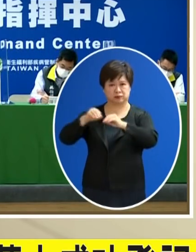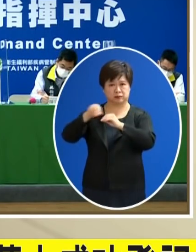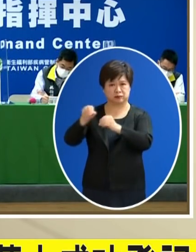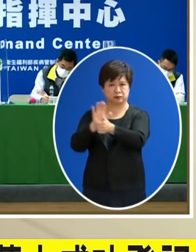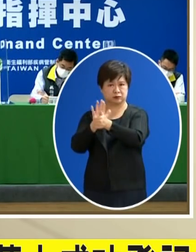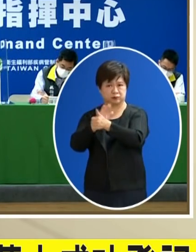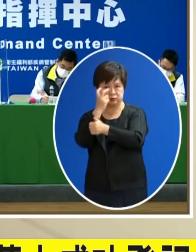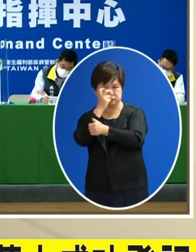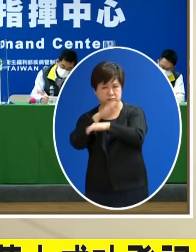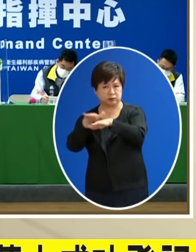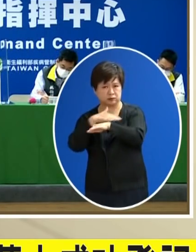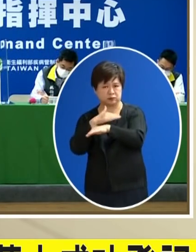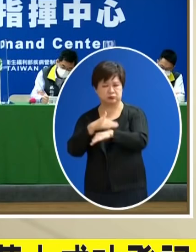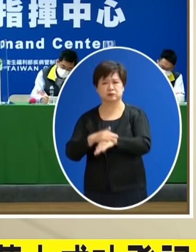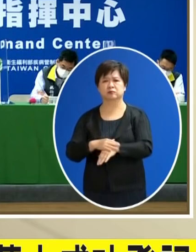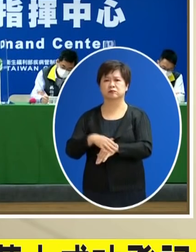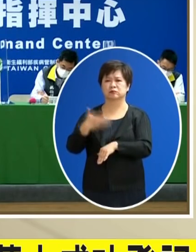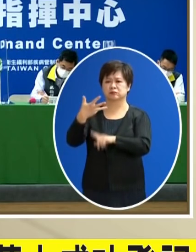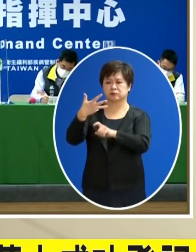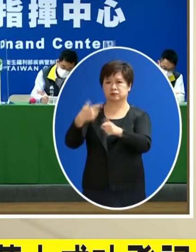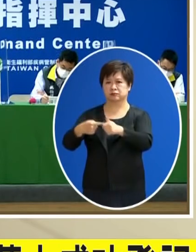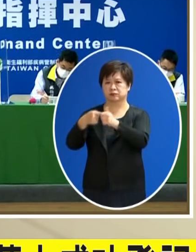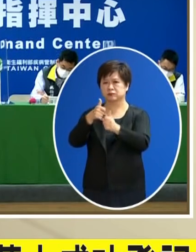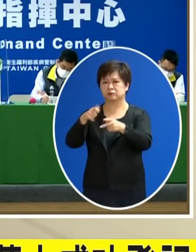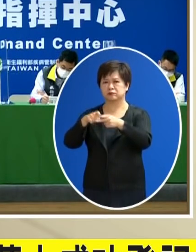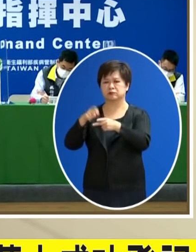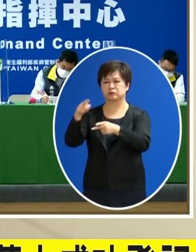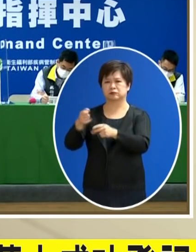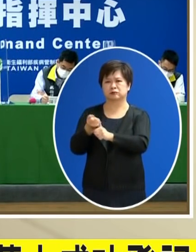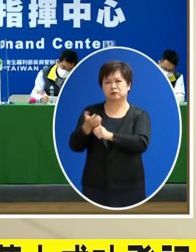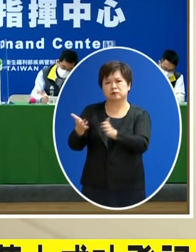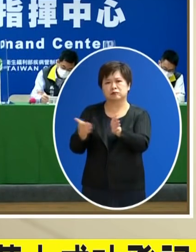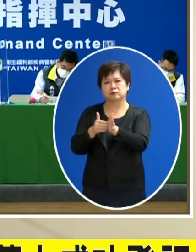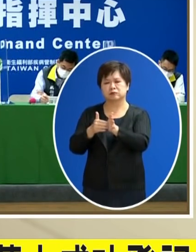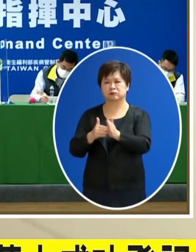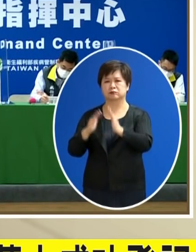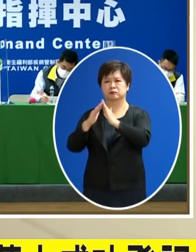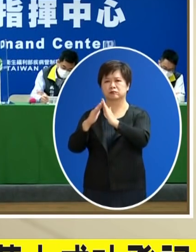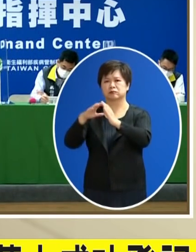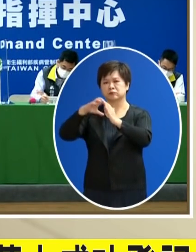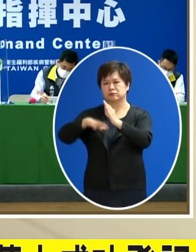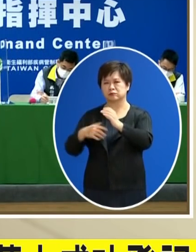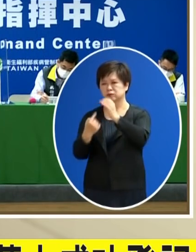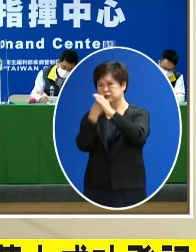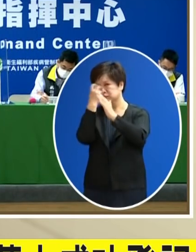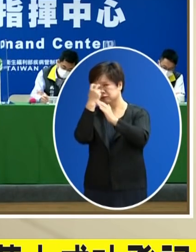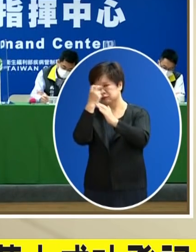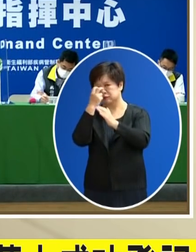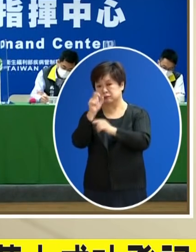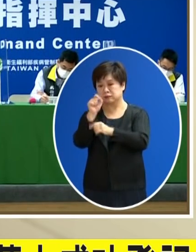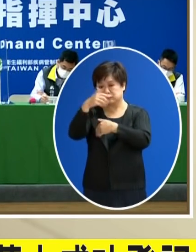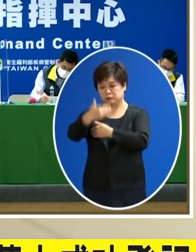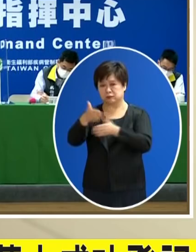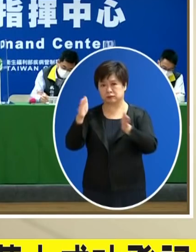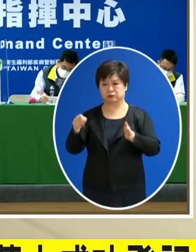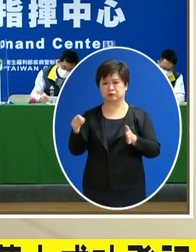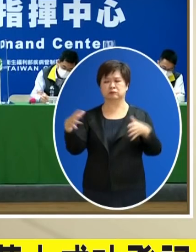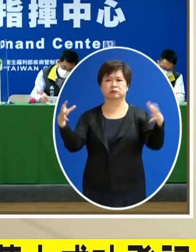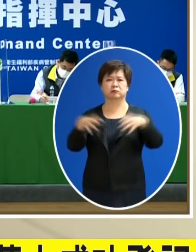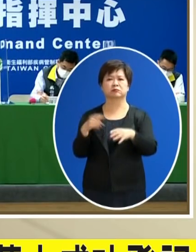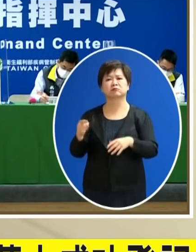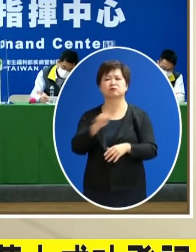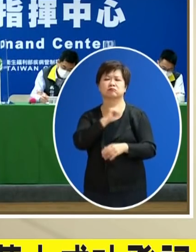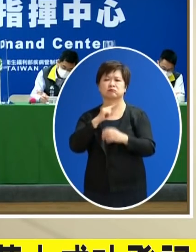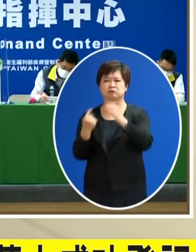说11号第一名员工确诊后，只有用居家快筛试剂让同办公室的员工筛检，然后就继续上